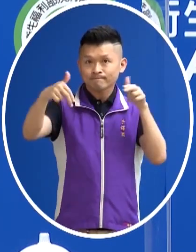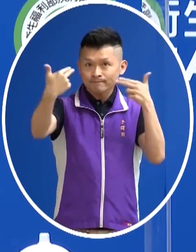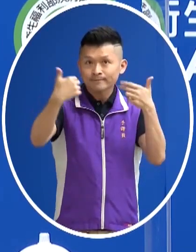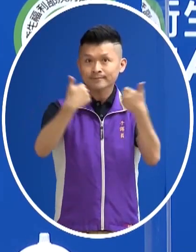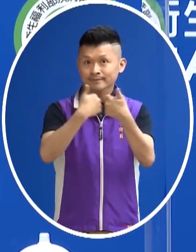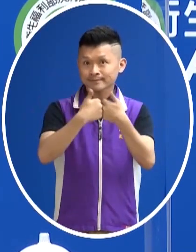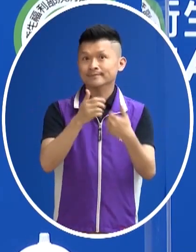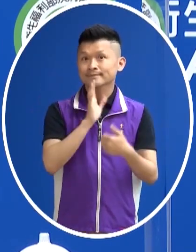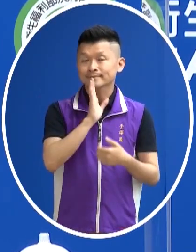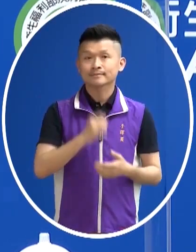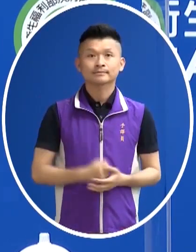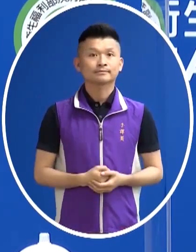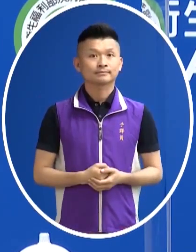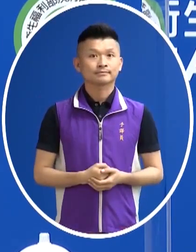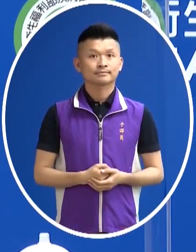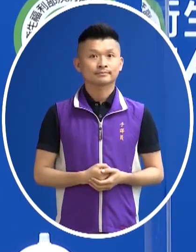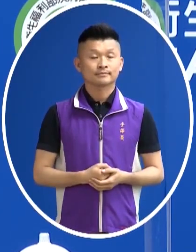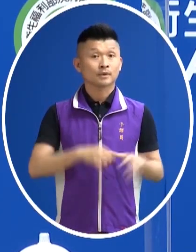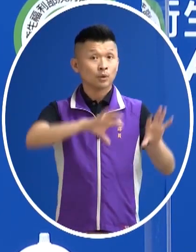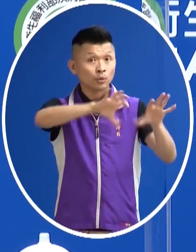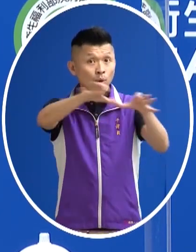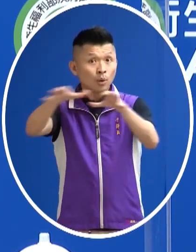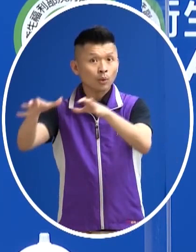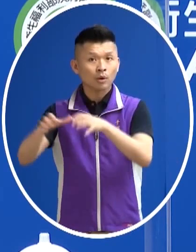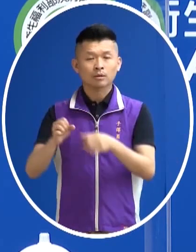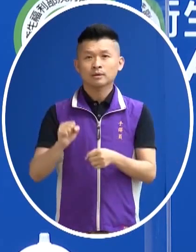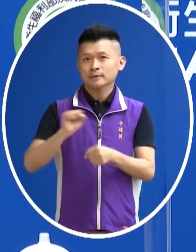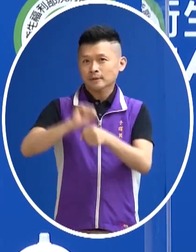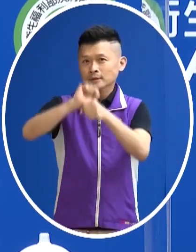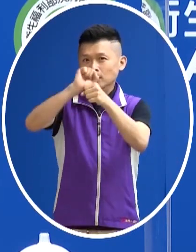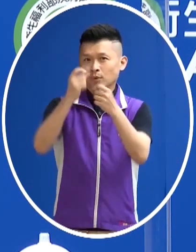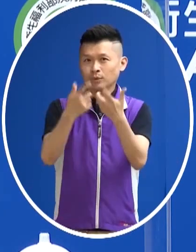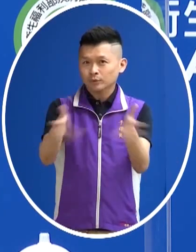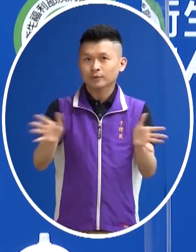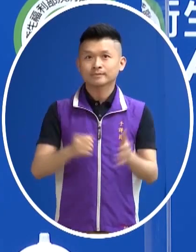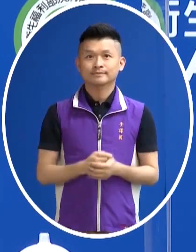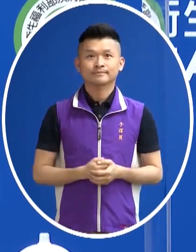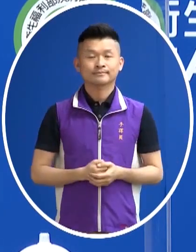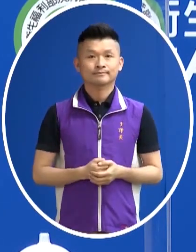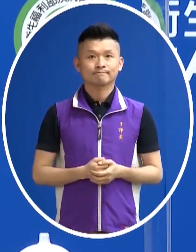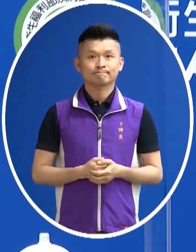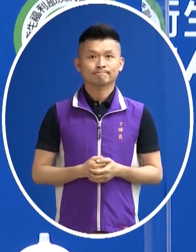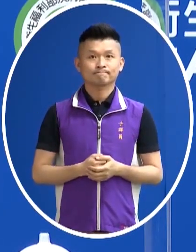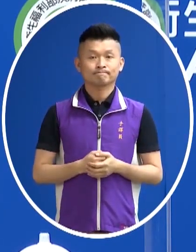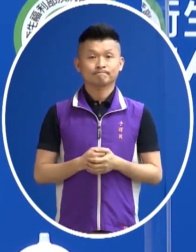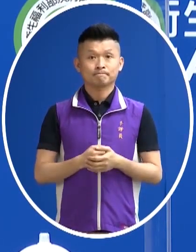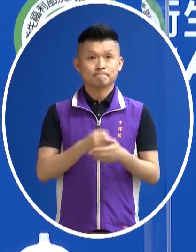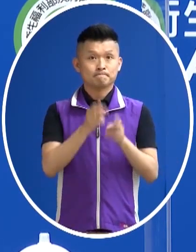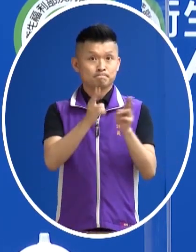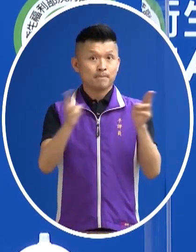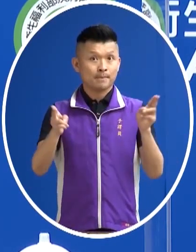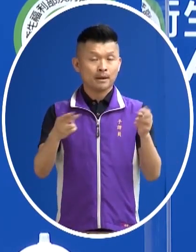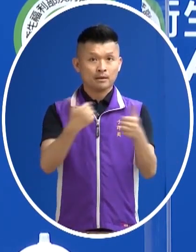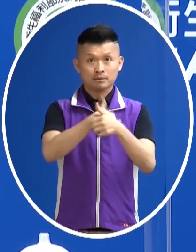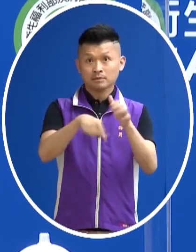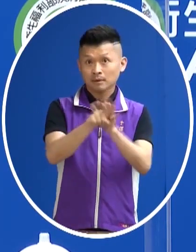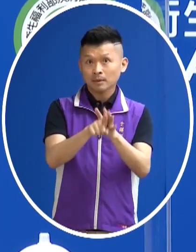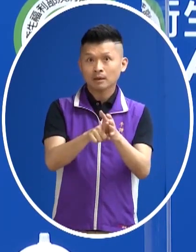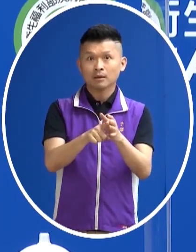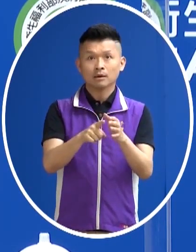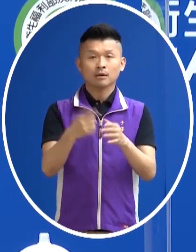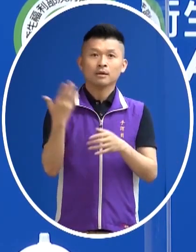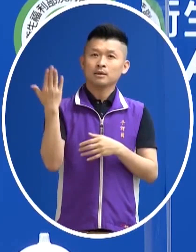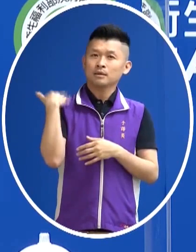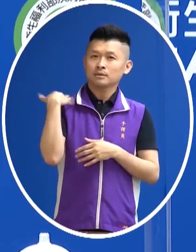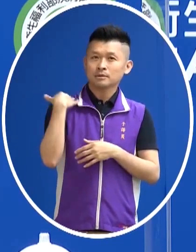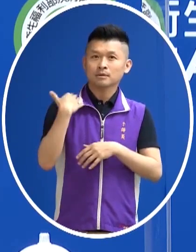议，哈，哦，那参与的哈，哦，国家也相对的多，哈，哦，那成绩也都比我们以往哈，哦，在相对在日内